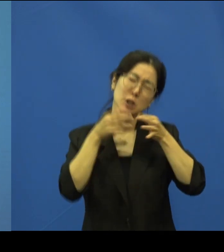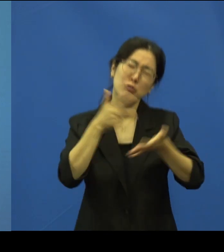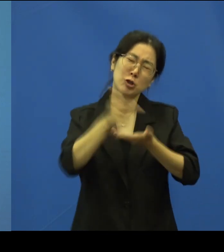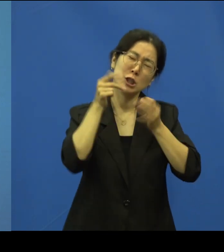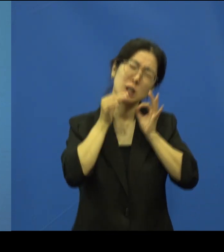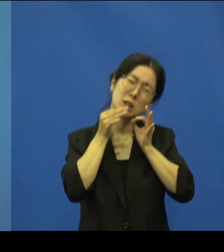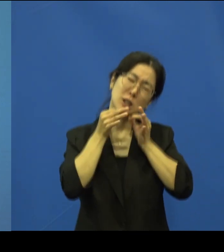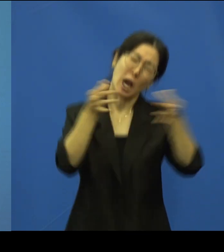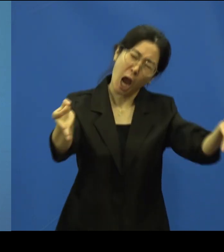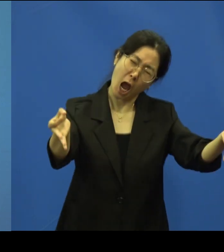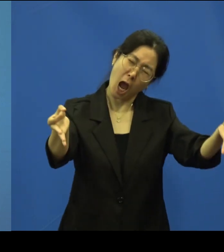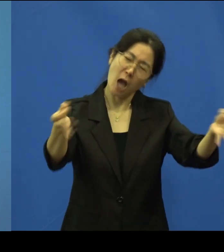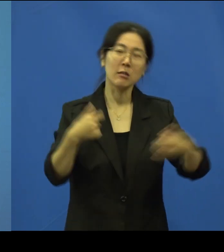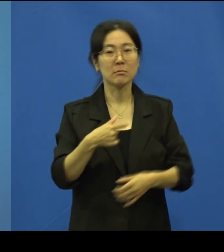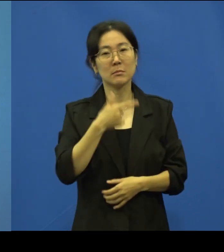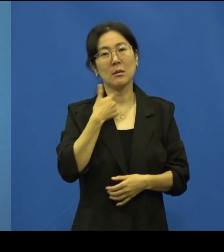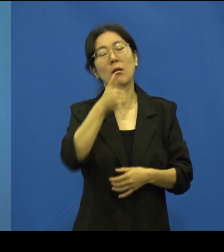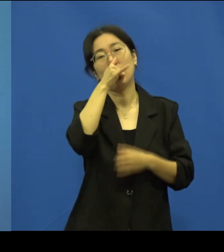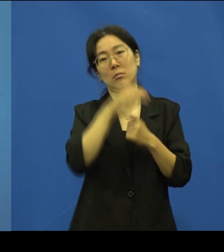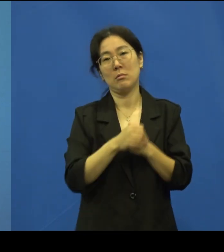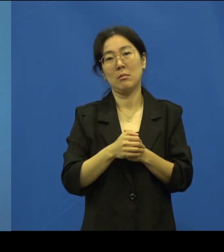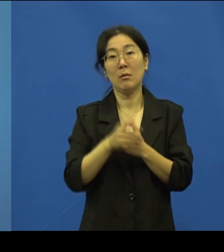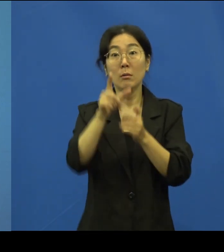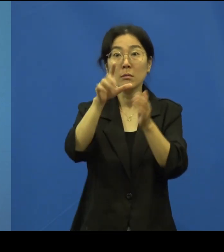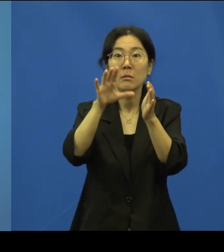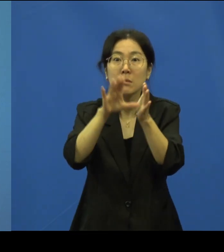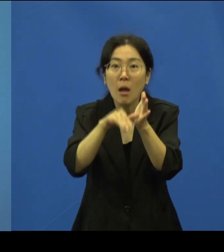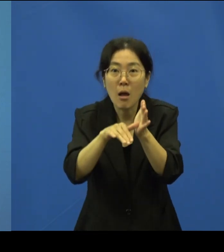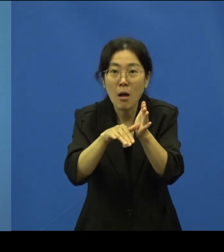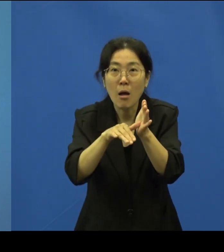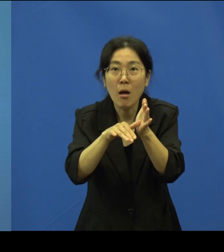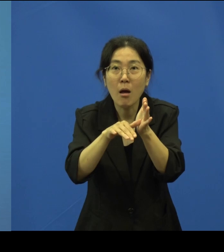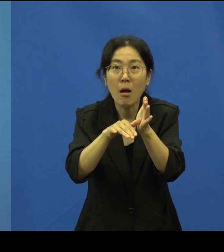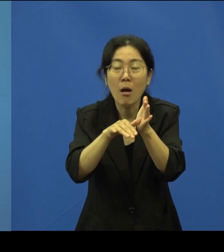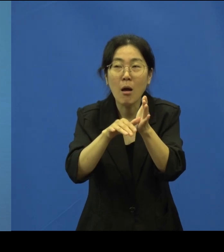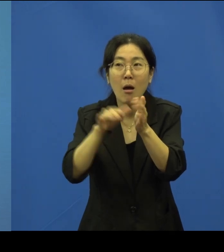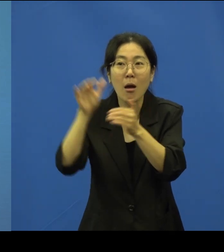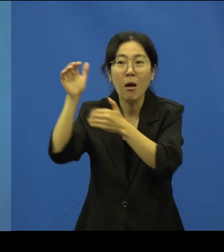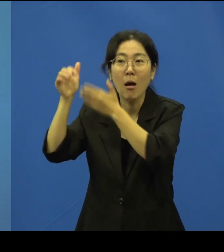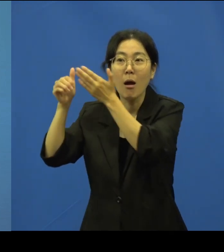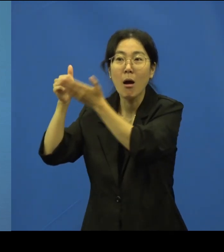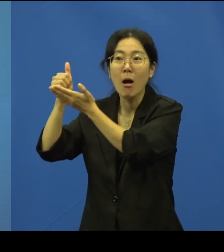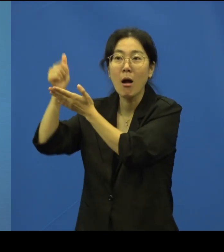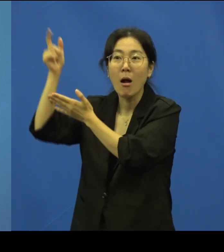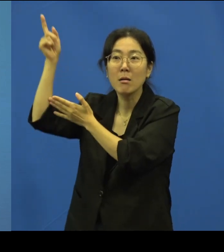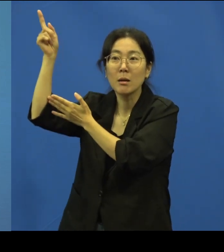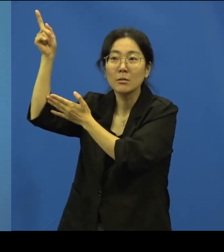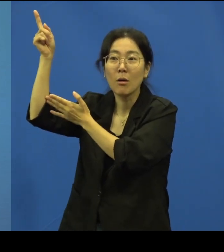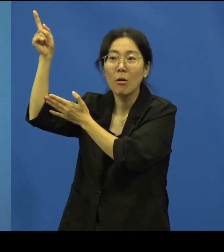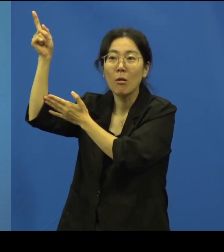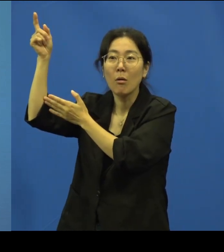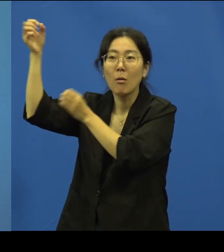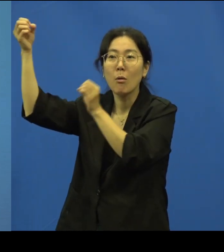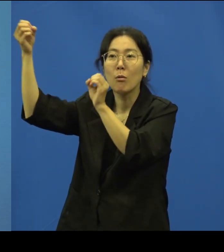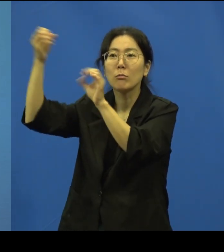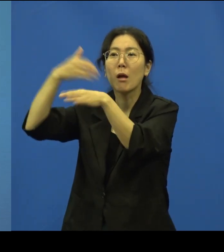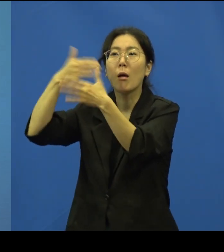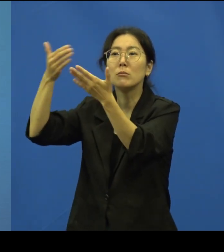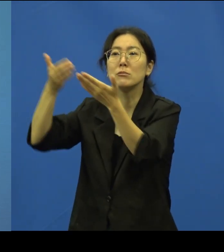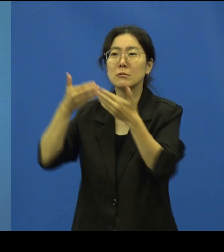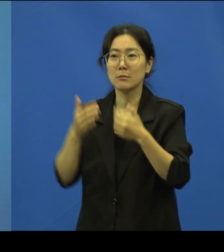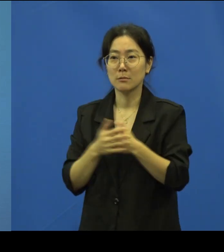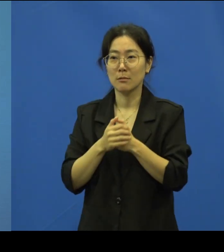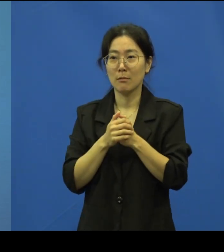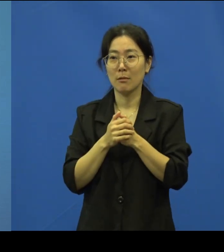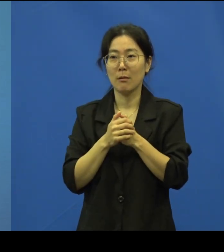하고 기도했거든요. 그랬더니 하늘에 계신 하나님이 제게 응답하신 거예요. 와, 진짜